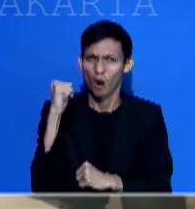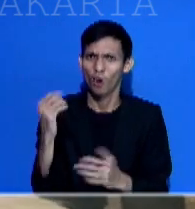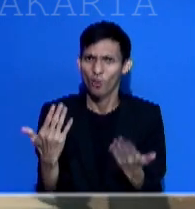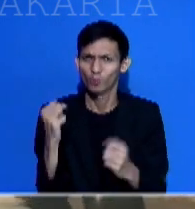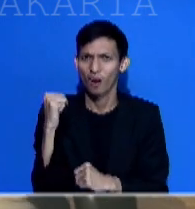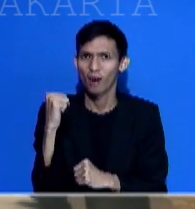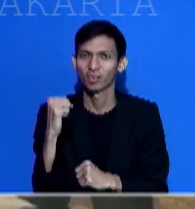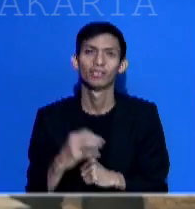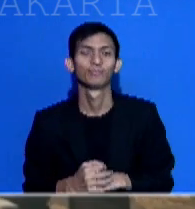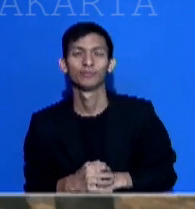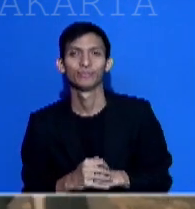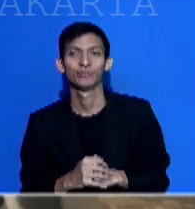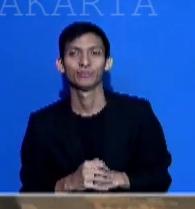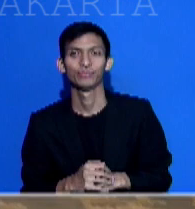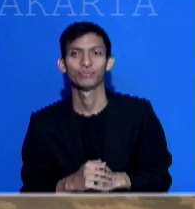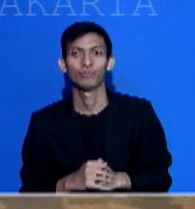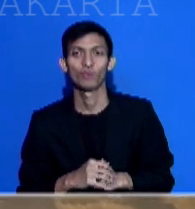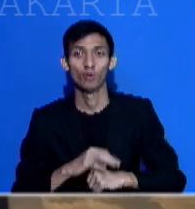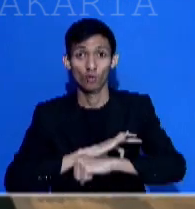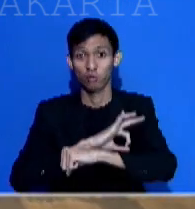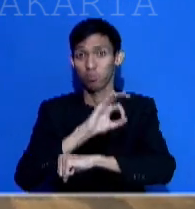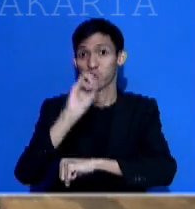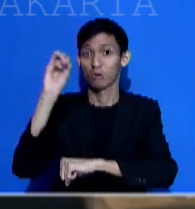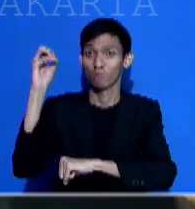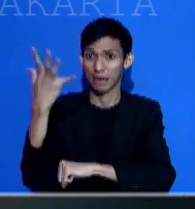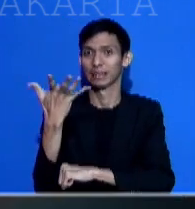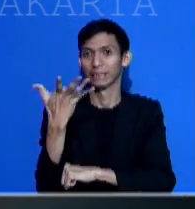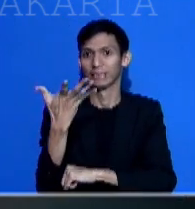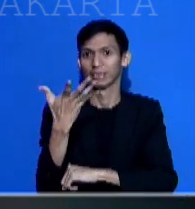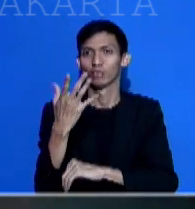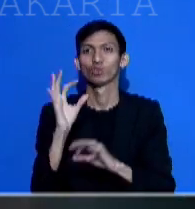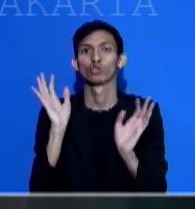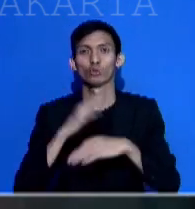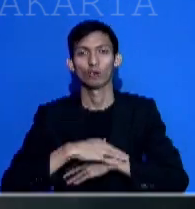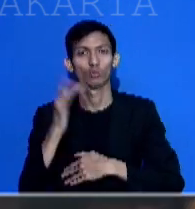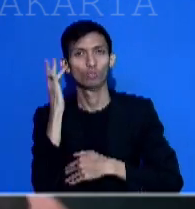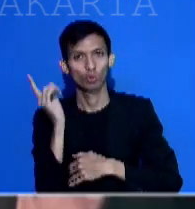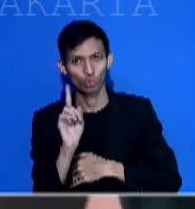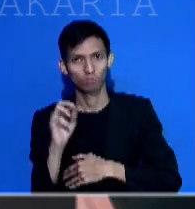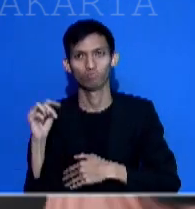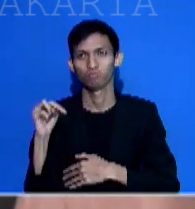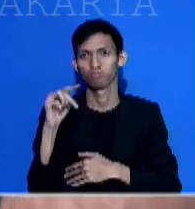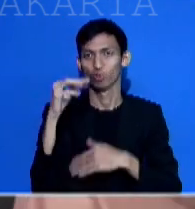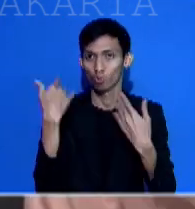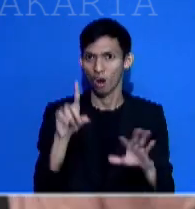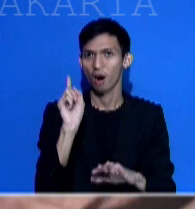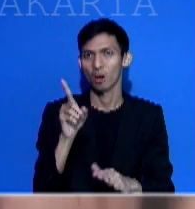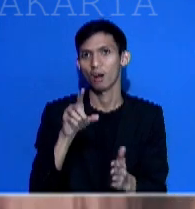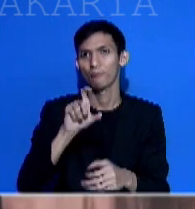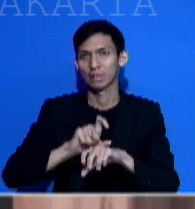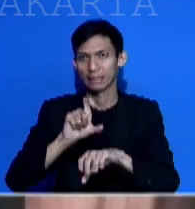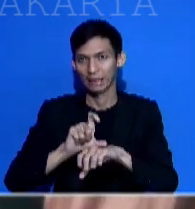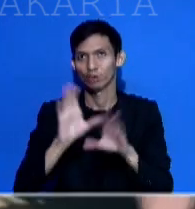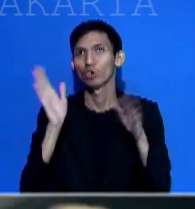Nah, karena untuk berburu sunrise bertepatan dengan ibadah sholat subuh, di pendakian juga telah tersedia musola untuk